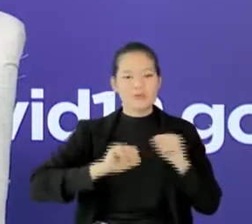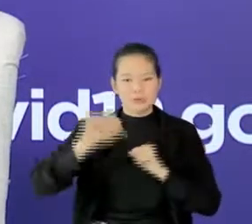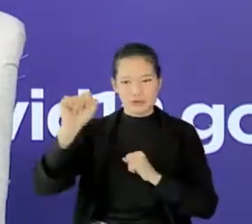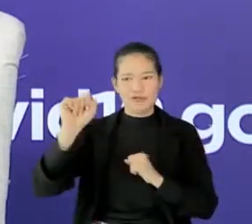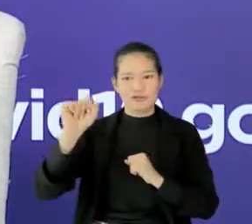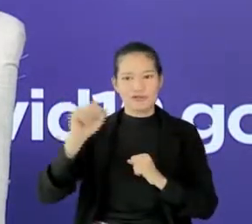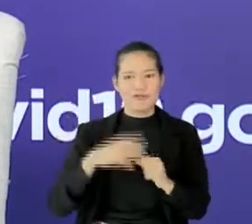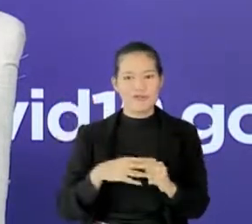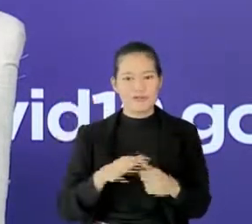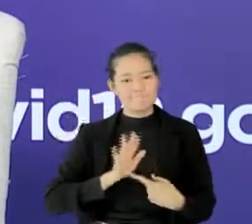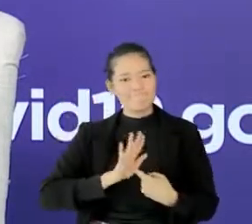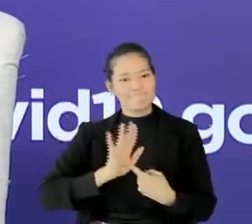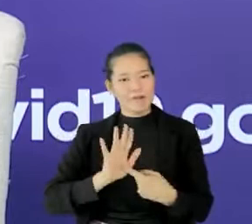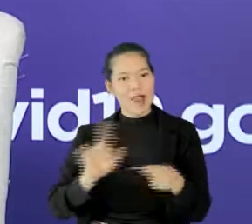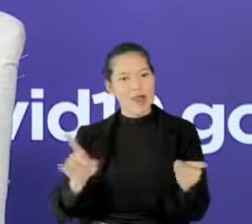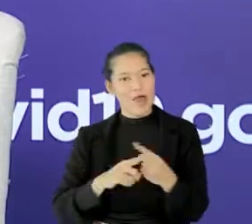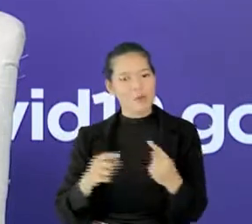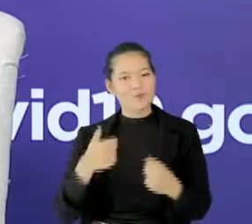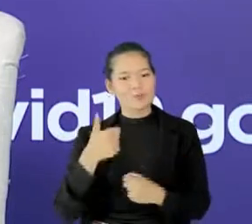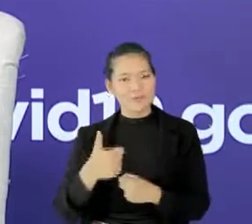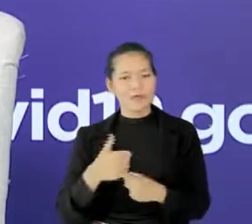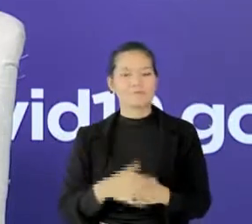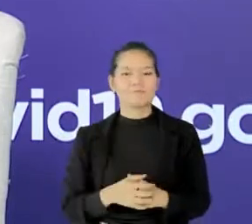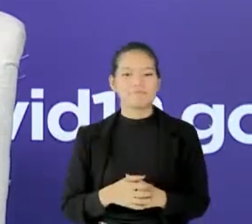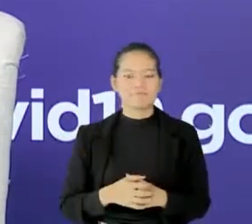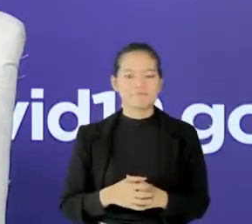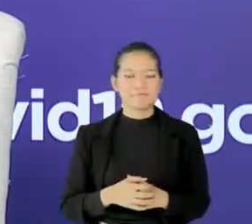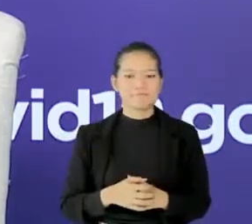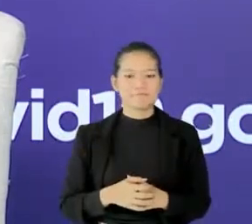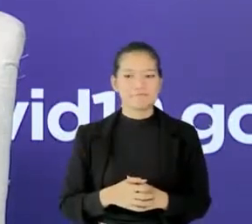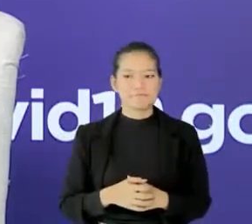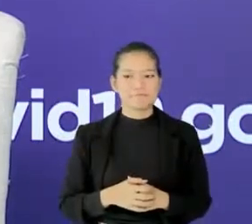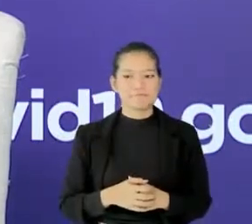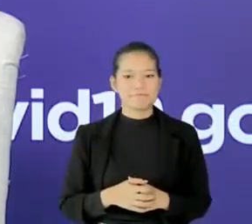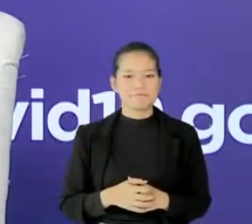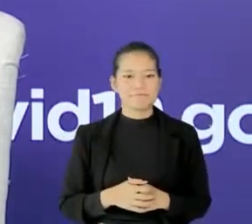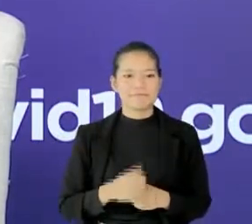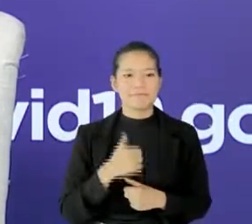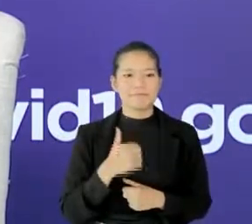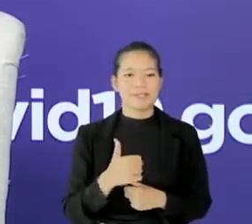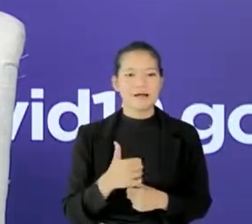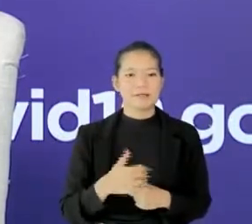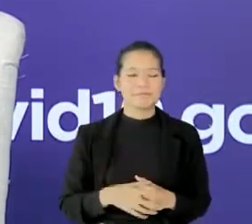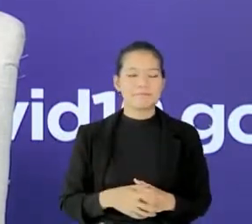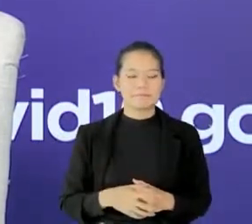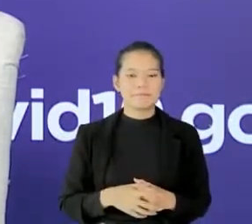kita bisa menampilkan lagu itu juga, dan bisa